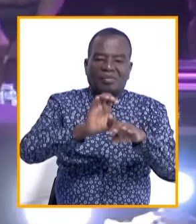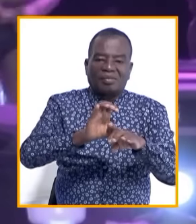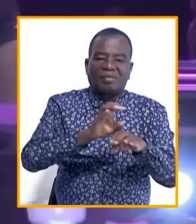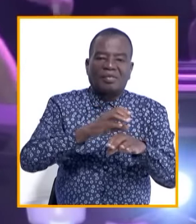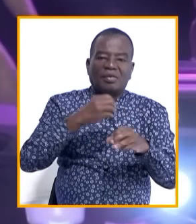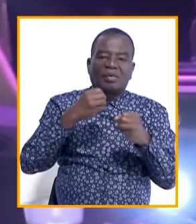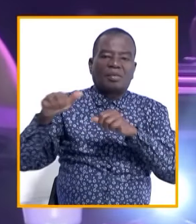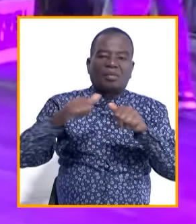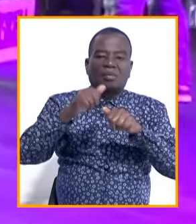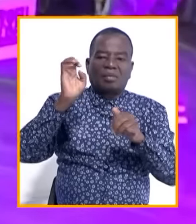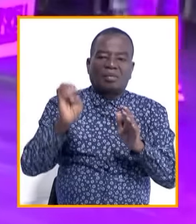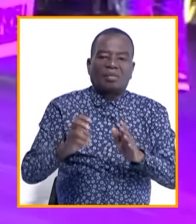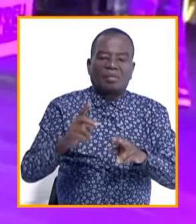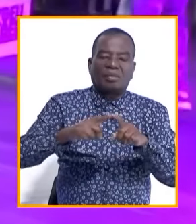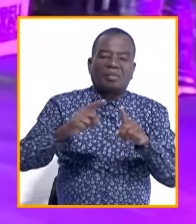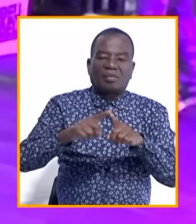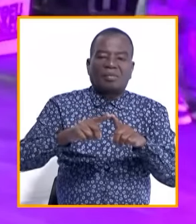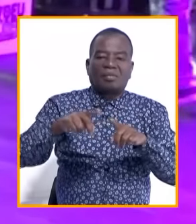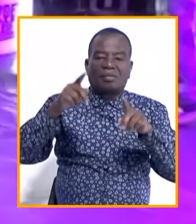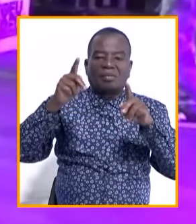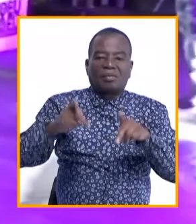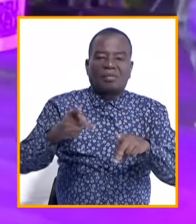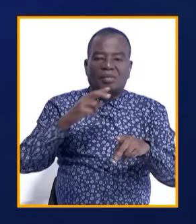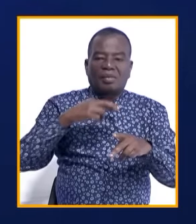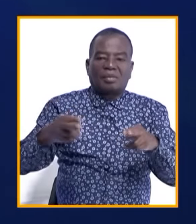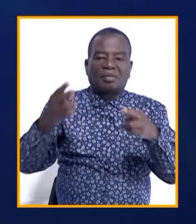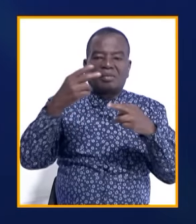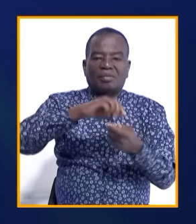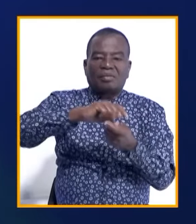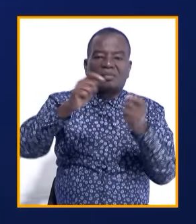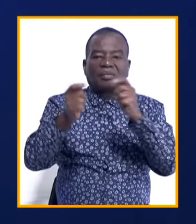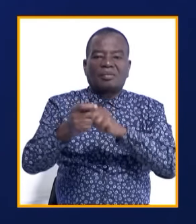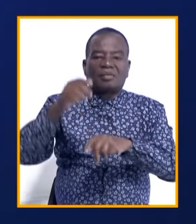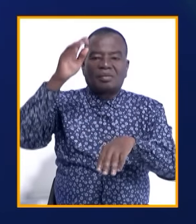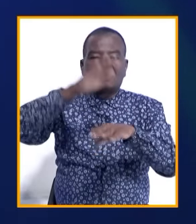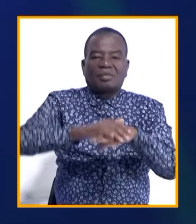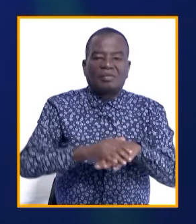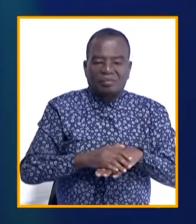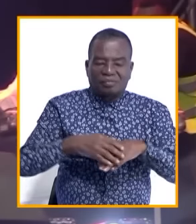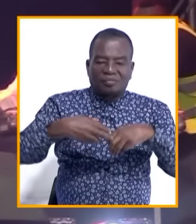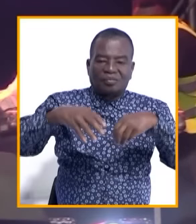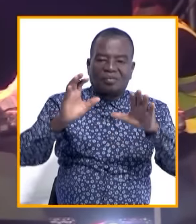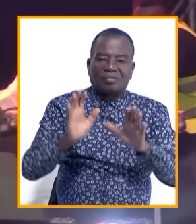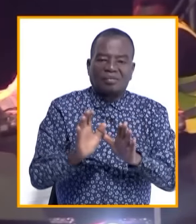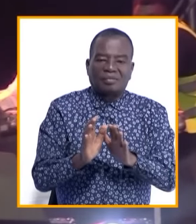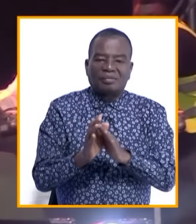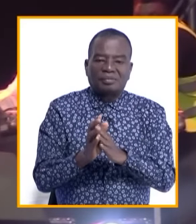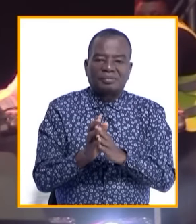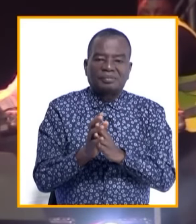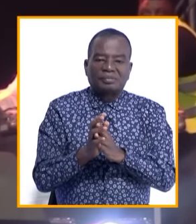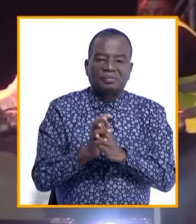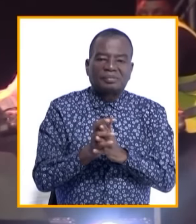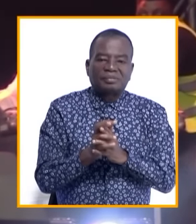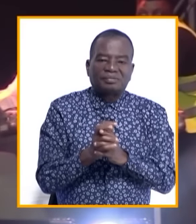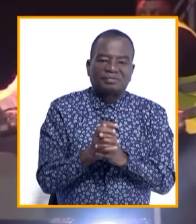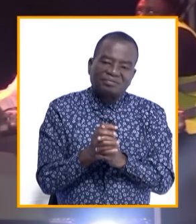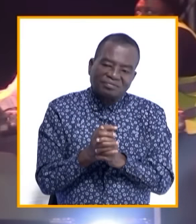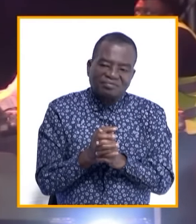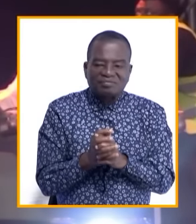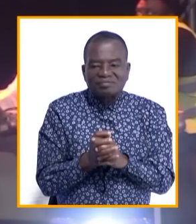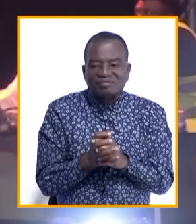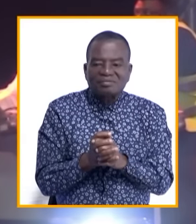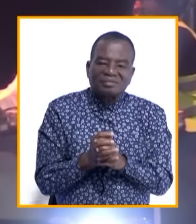de la valorisation de la culture. Plusieurs artistes de différents genres musicaux se sont succédés sur la scène du Volo